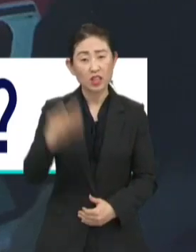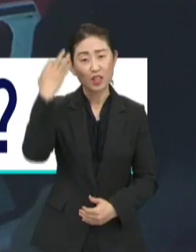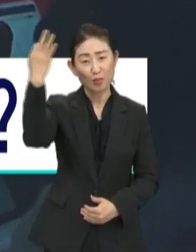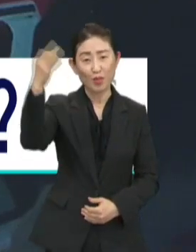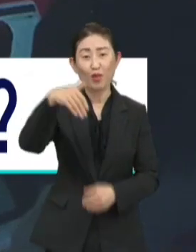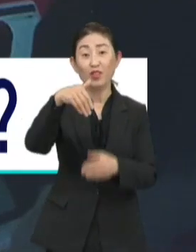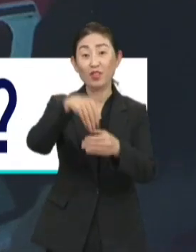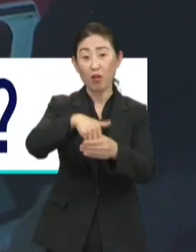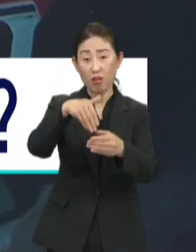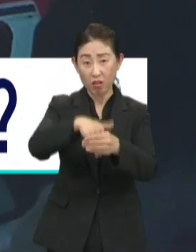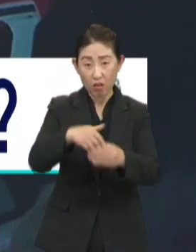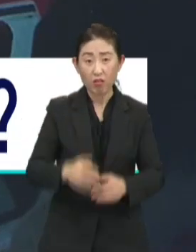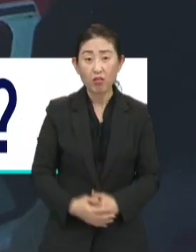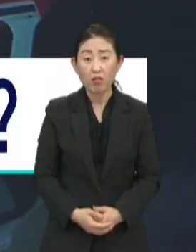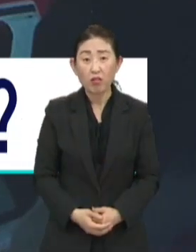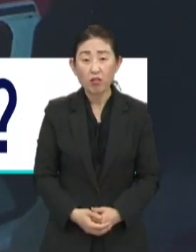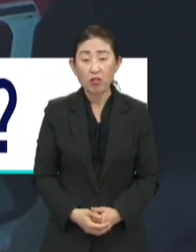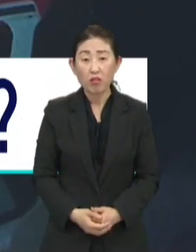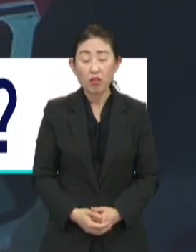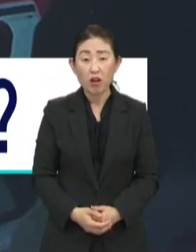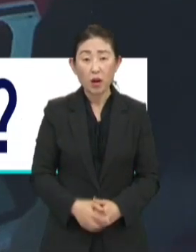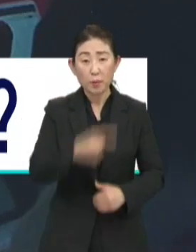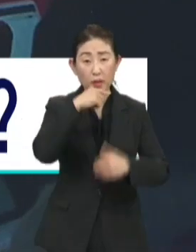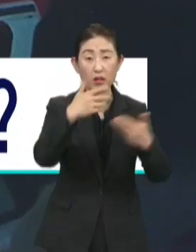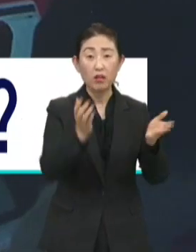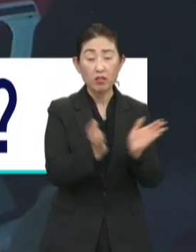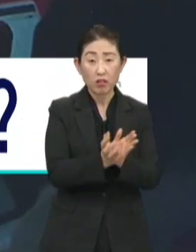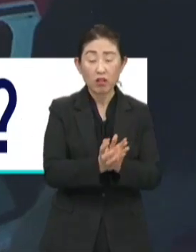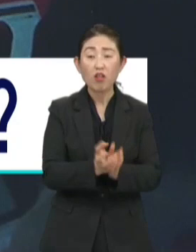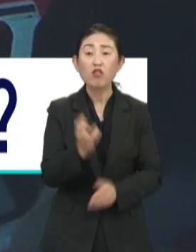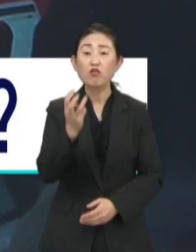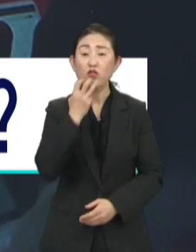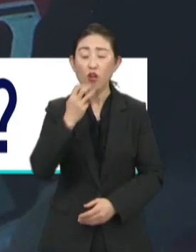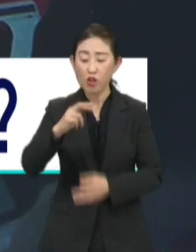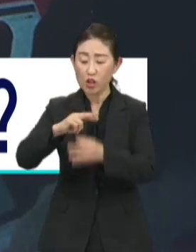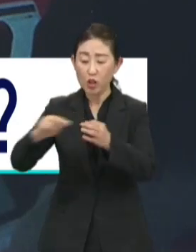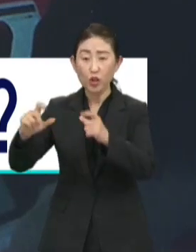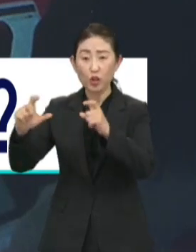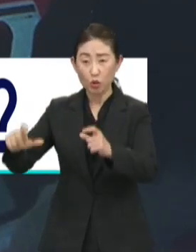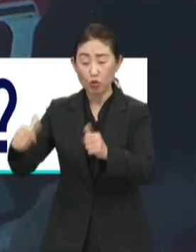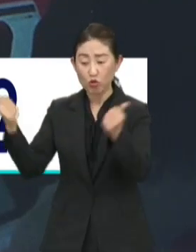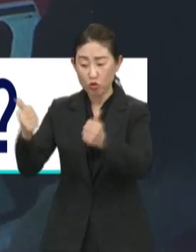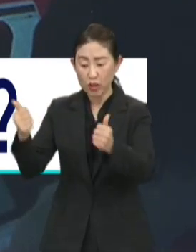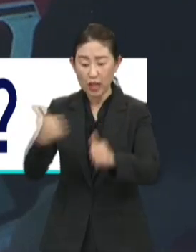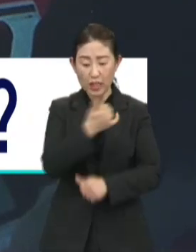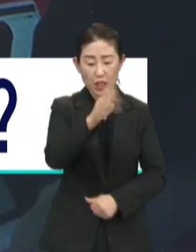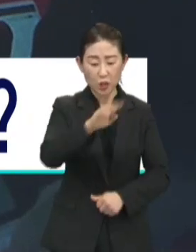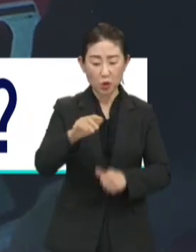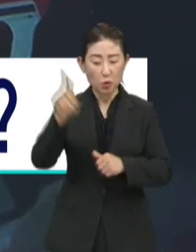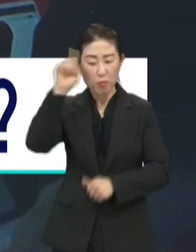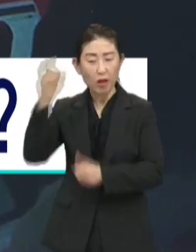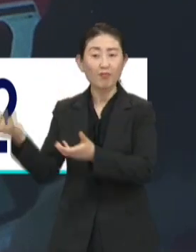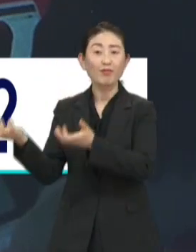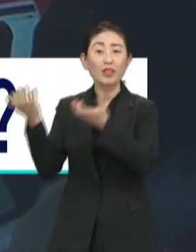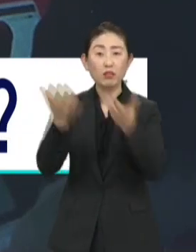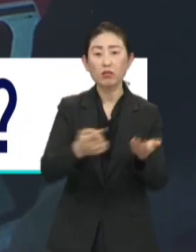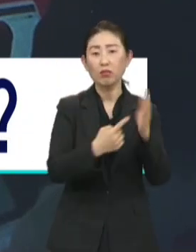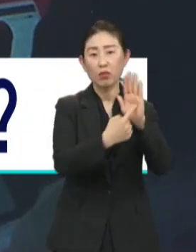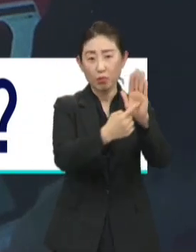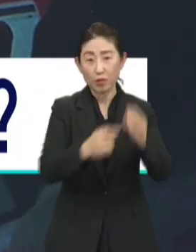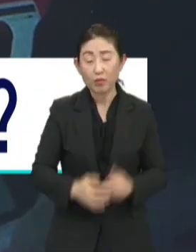총선을 2주 앞두고 여권이 서울 여의도에 있는 국회 전체를 세종으로 완전히 이전하겠다는 공약을 들고